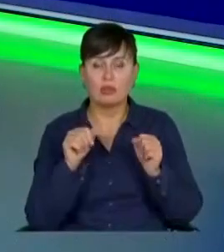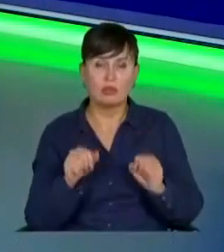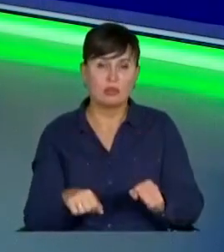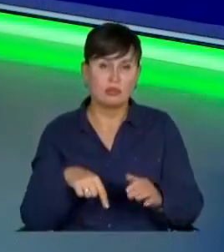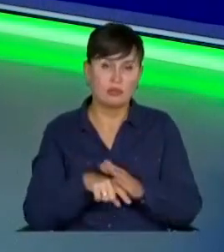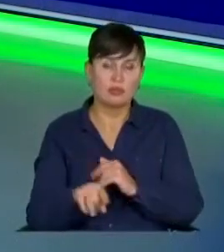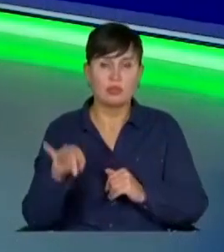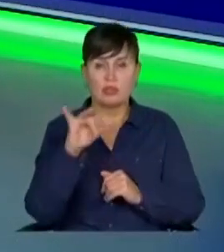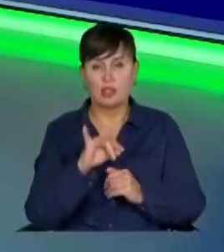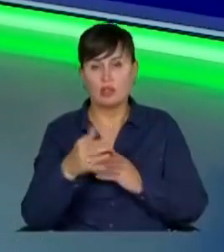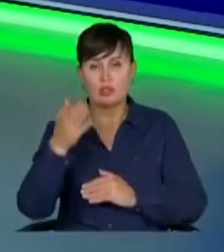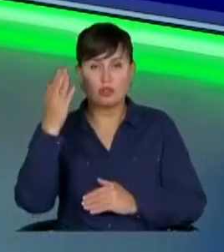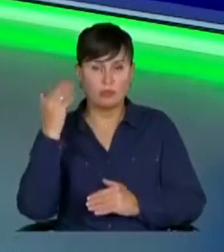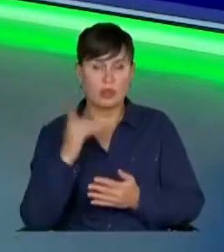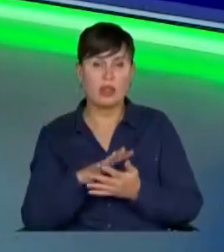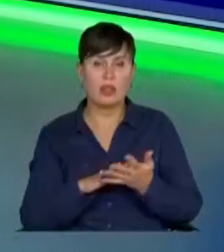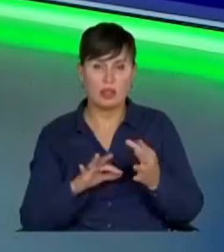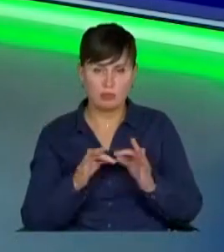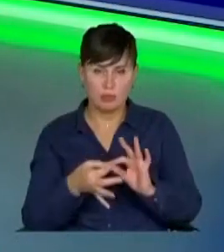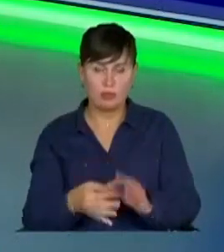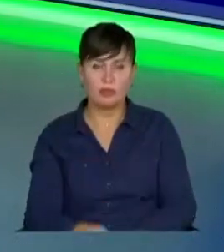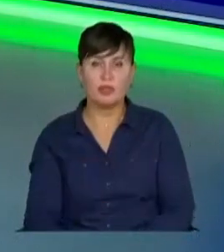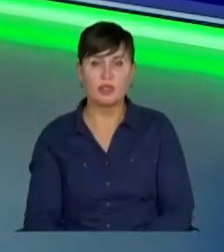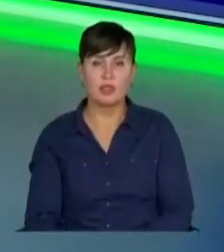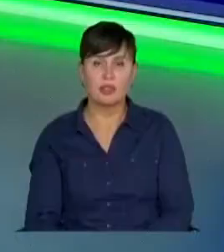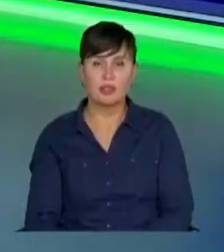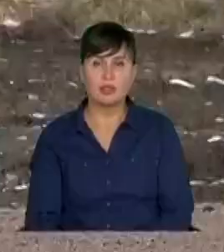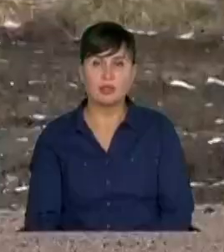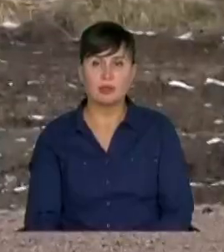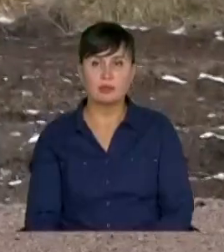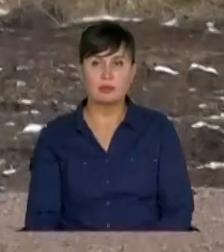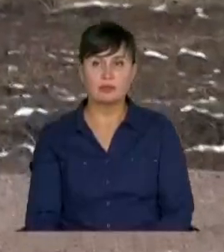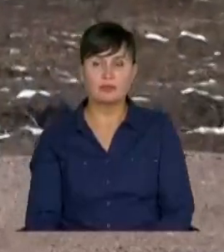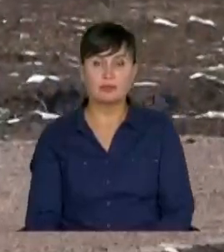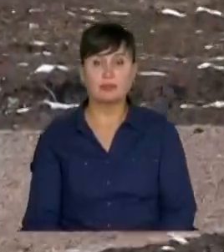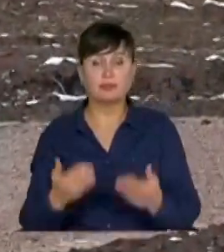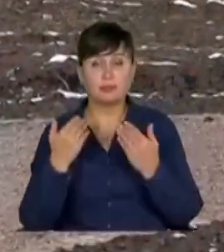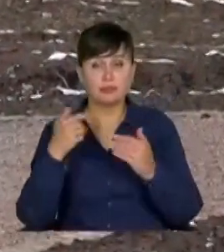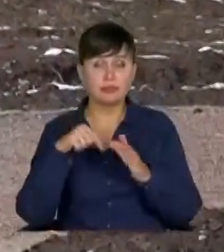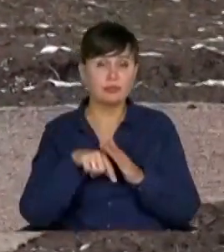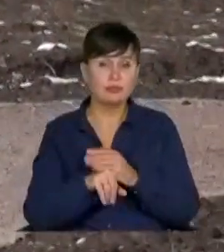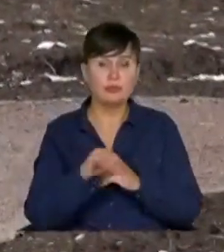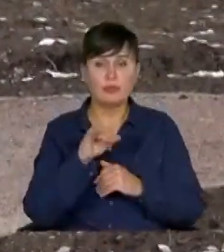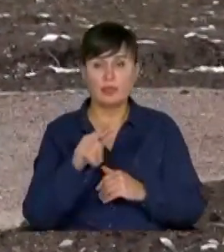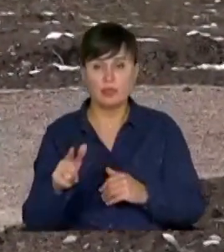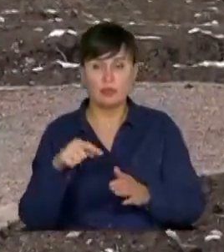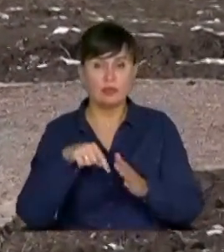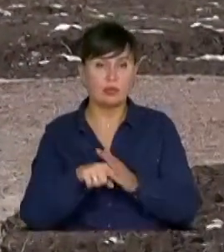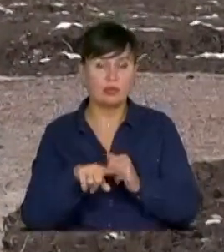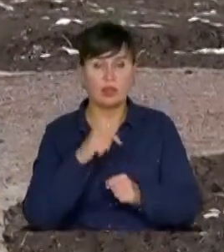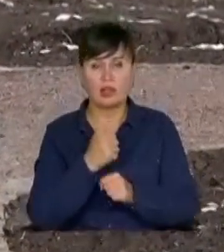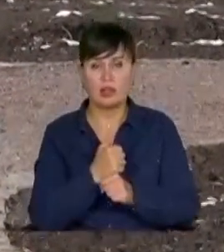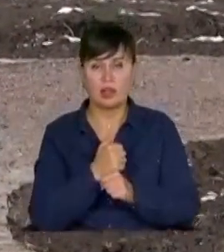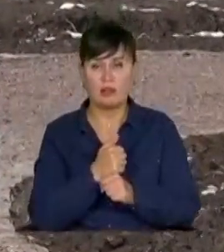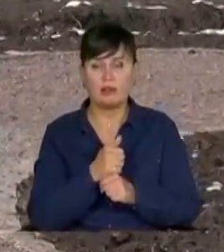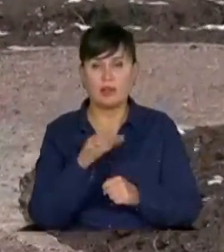в историческое прошлое, расскажет Аделя Кжаркенова. Парк расположился в юго-восточной части главного